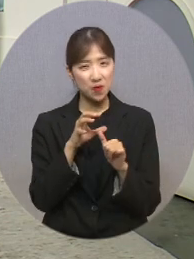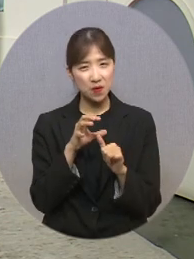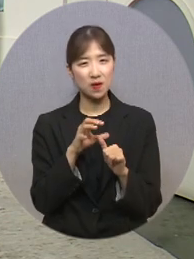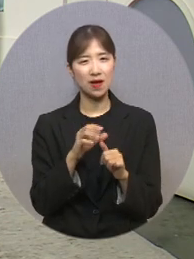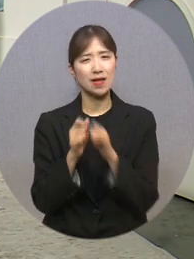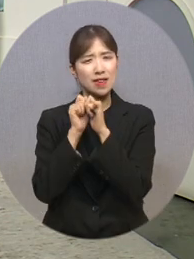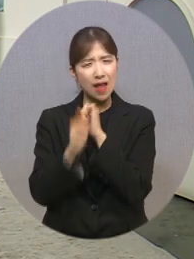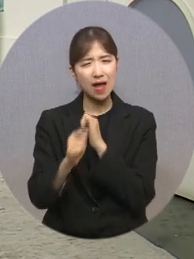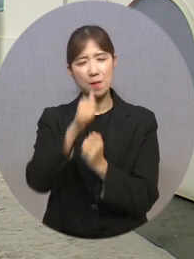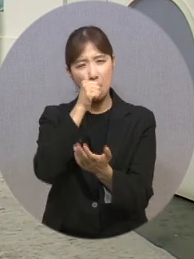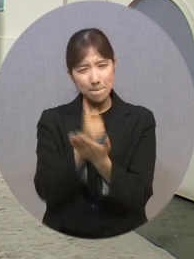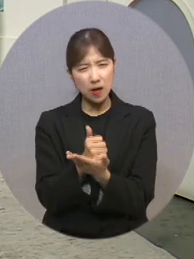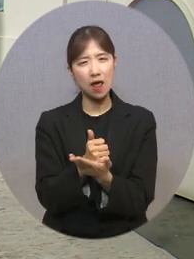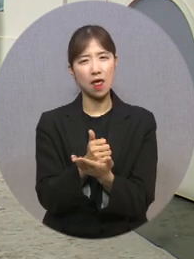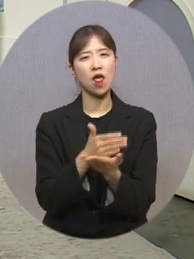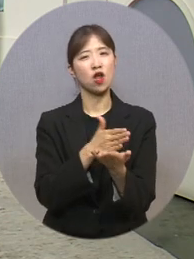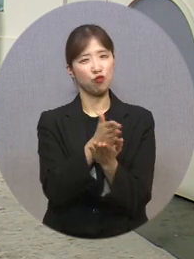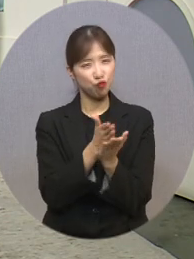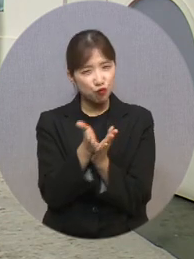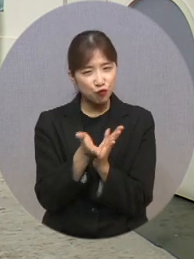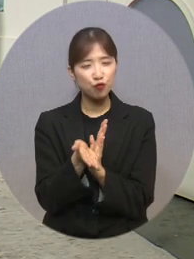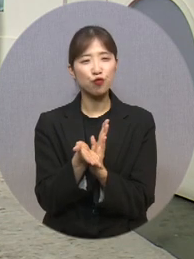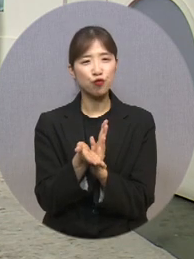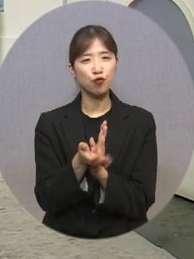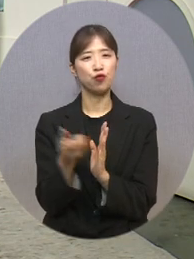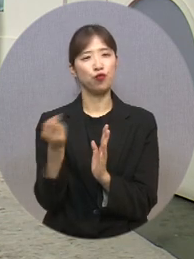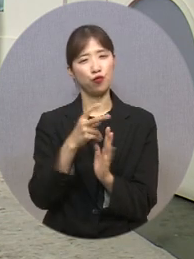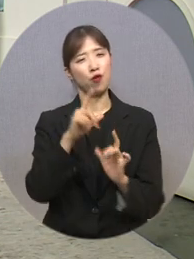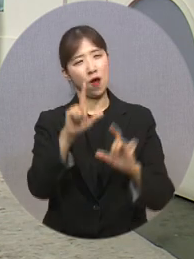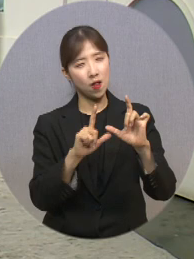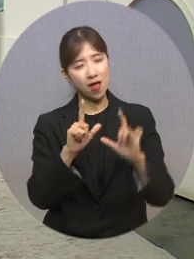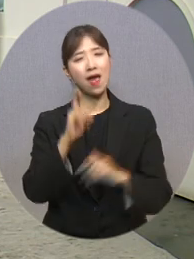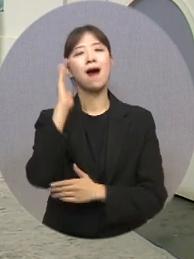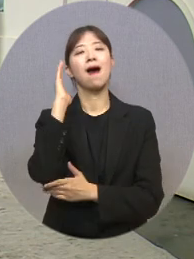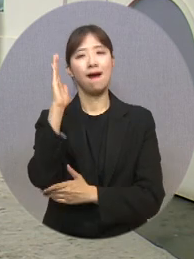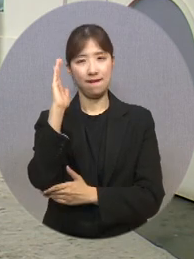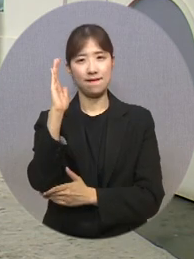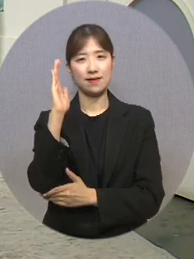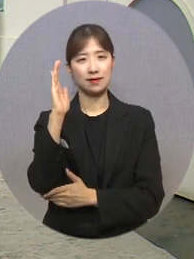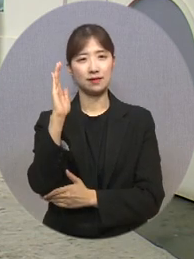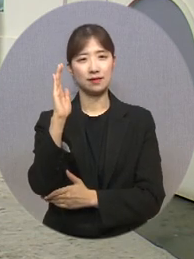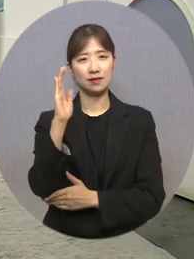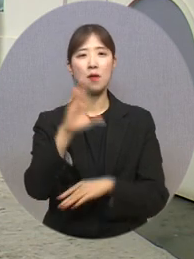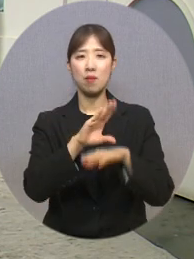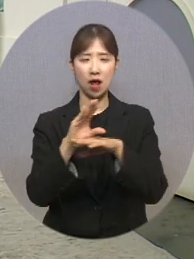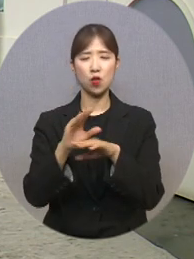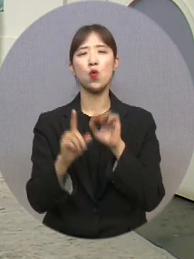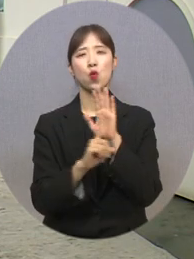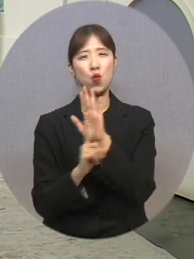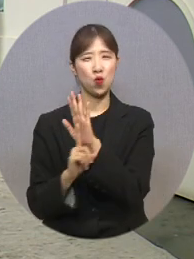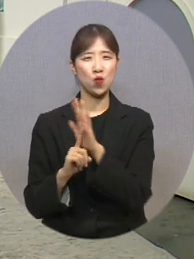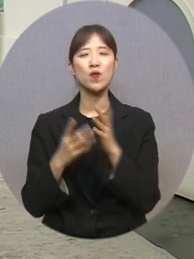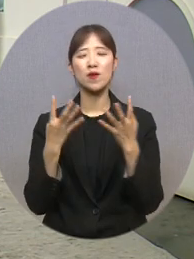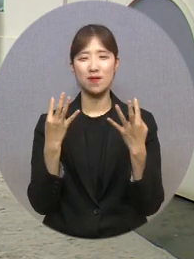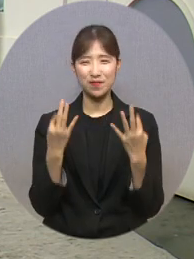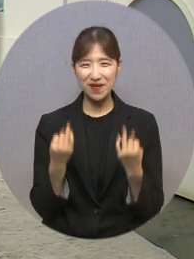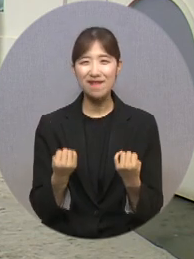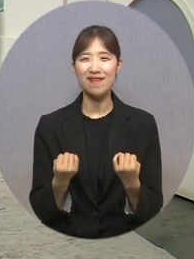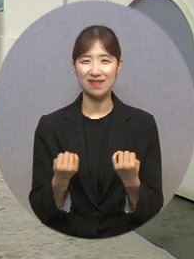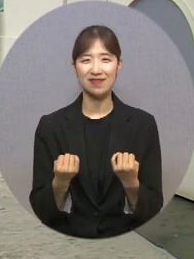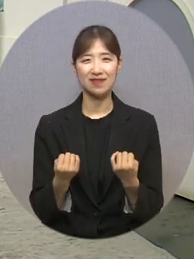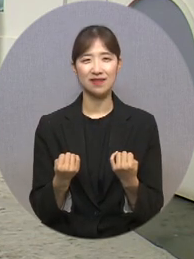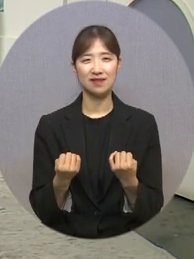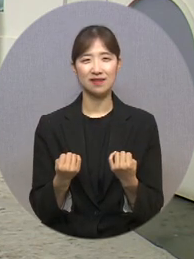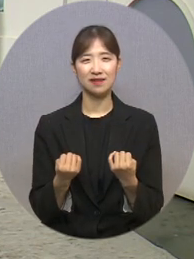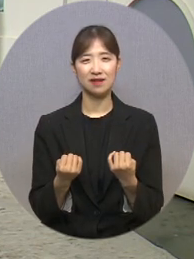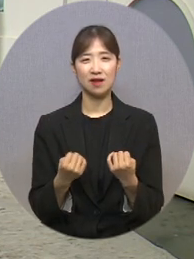범죄 유형이라든가 뭐 여러 가지 형태를 강의도 하시고 방송에 많이 출연을 하다 보니까